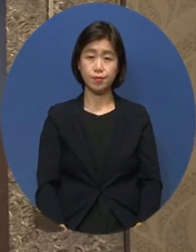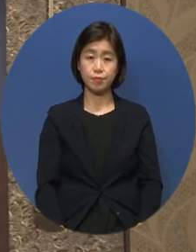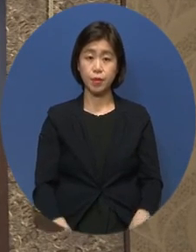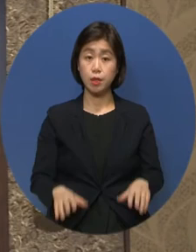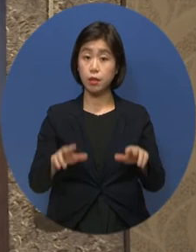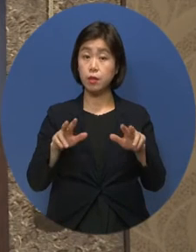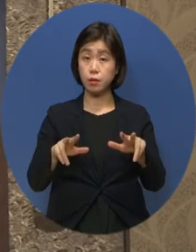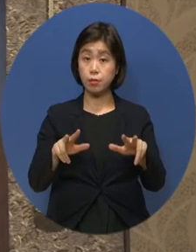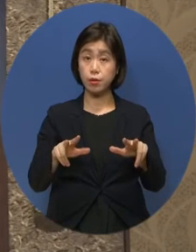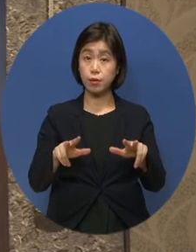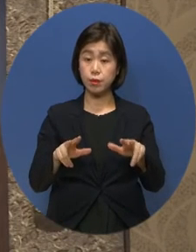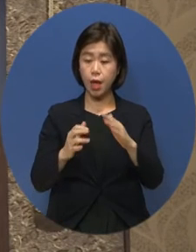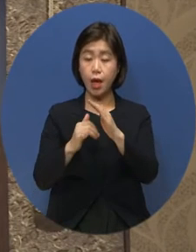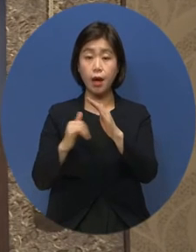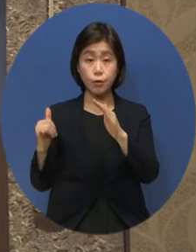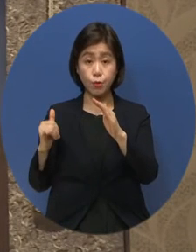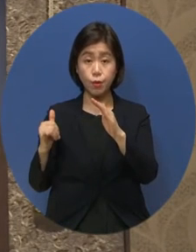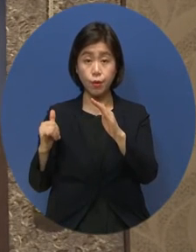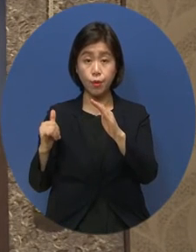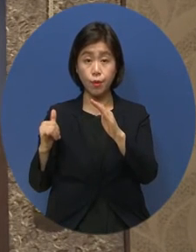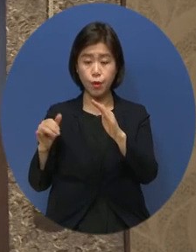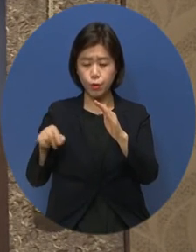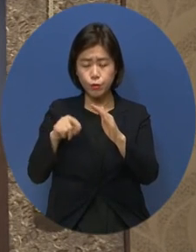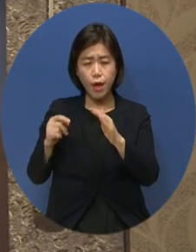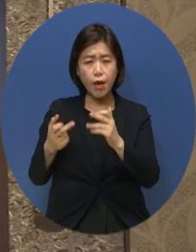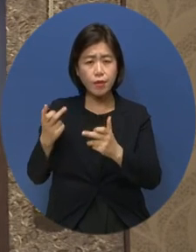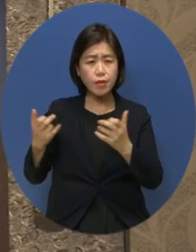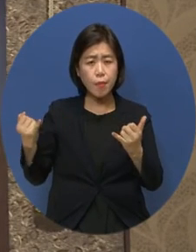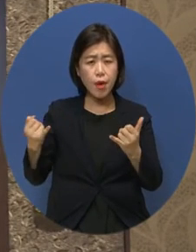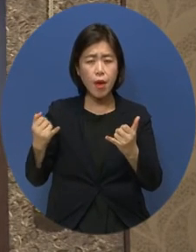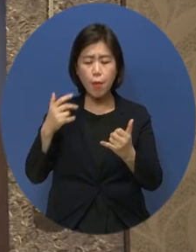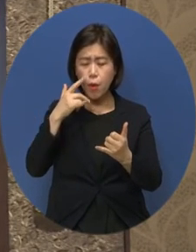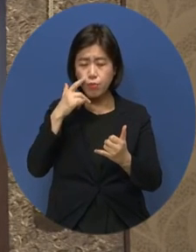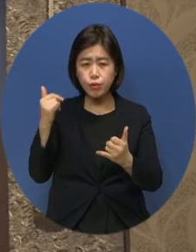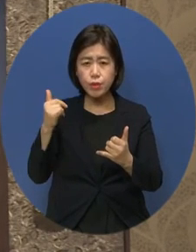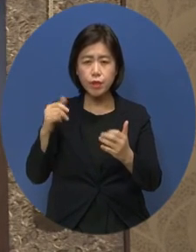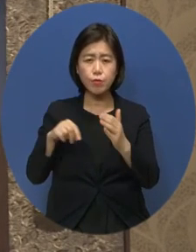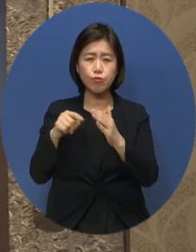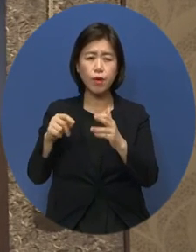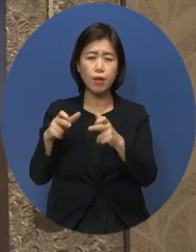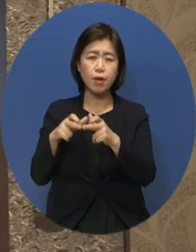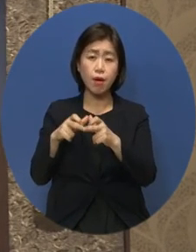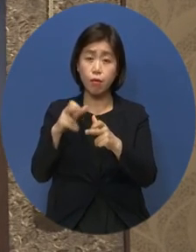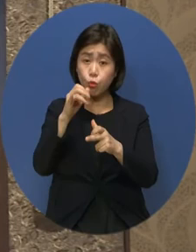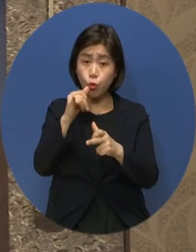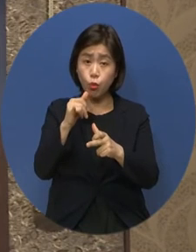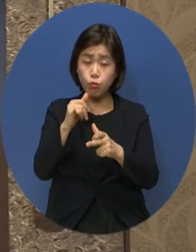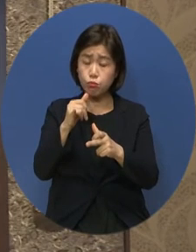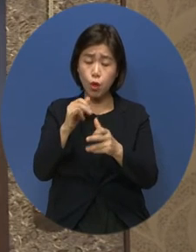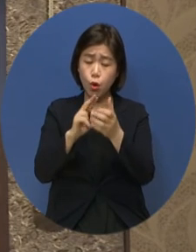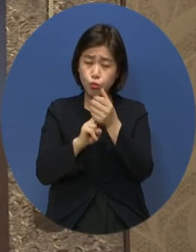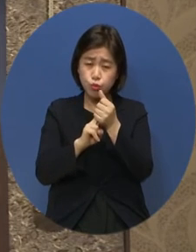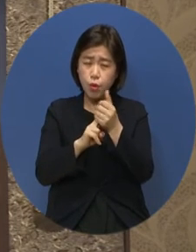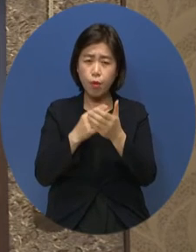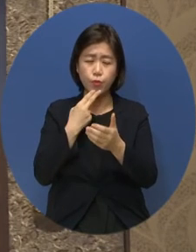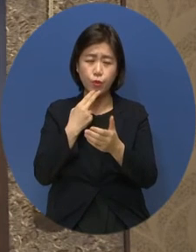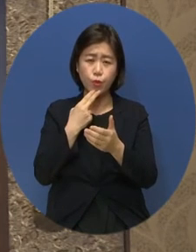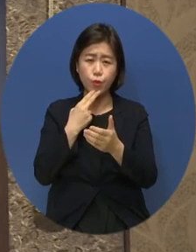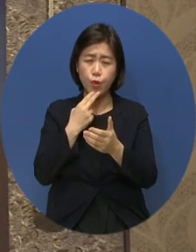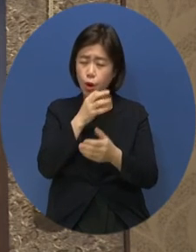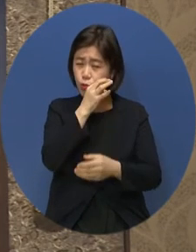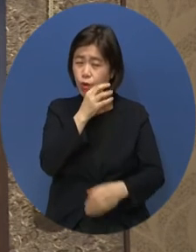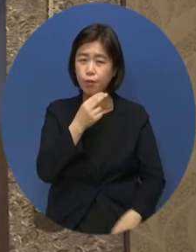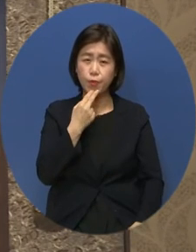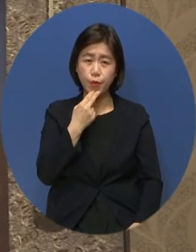에 상해 가 있다는 것이 조금도 부끄러운 일이거나 감추는 일이 아니었습니다 하지만 제가 살을 당시만